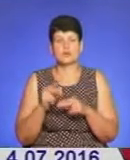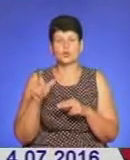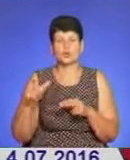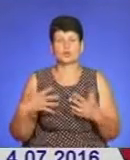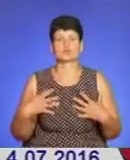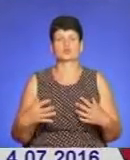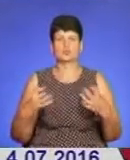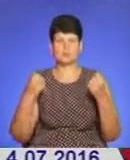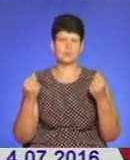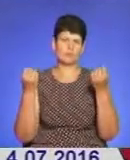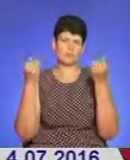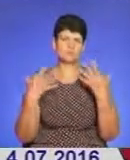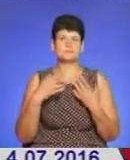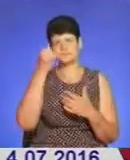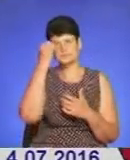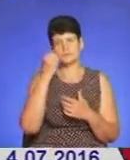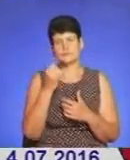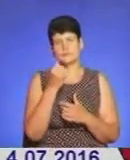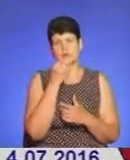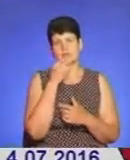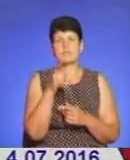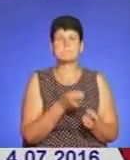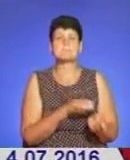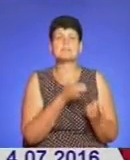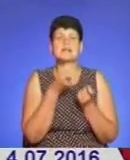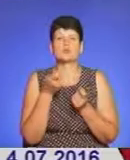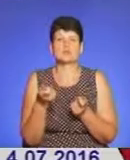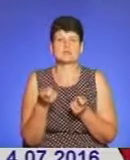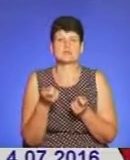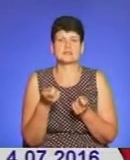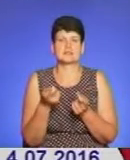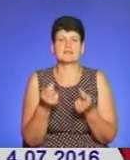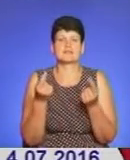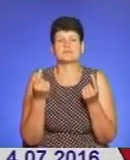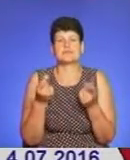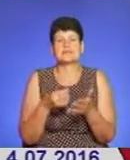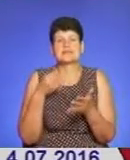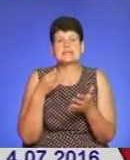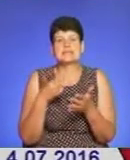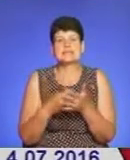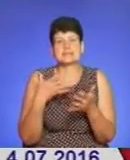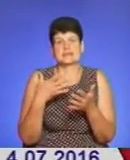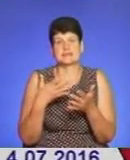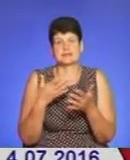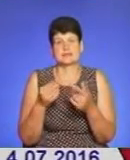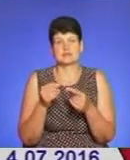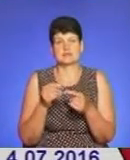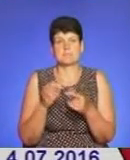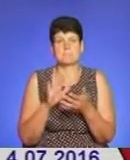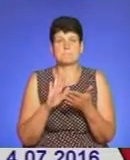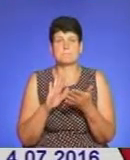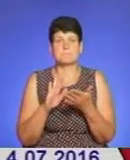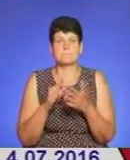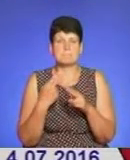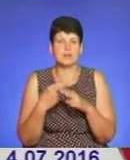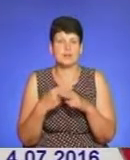видужували, символічно дякували Богородиці. Вони приносили воти, вилиті з цінних металів, руки, ноги, очі й серця – усе те, що